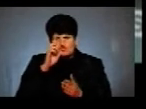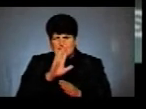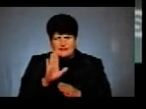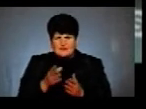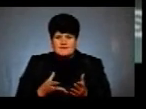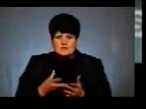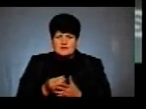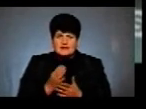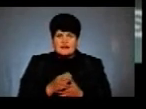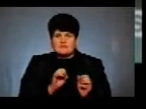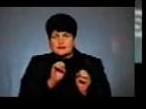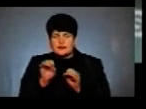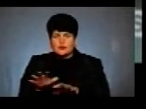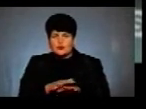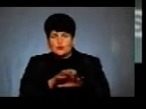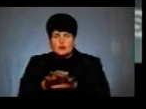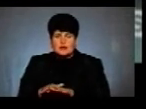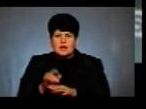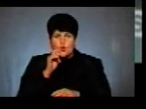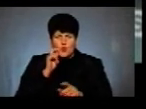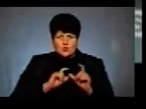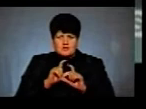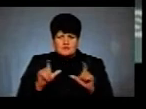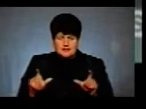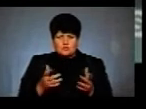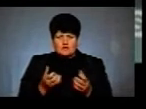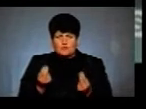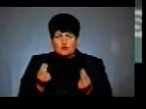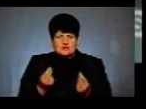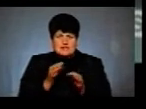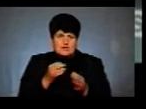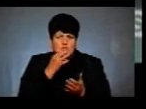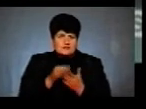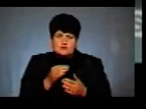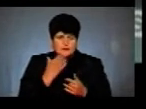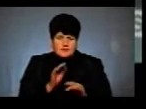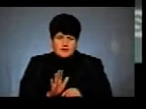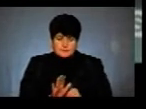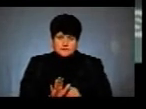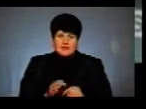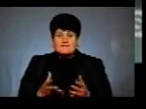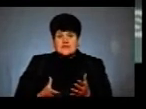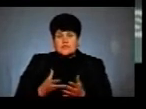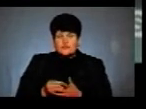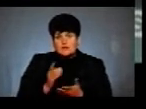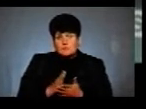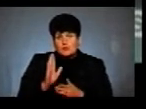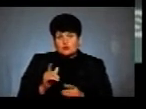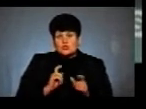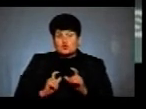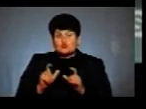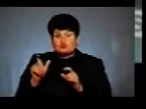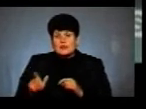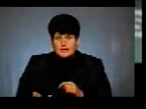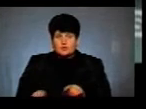йде на університет. Університет отримує кошти, і за це, в принципі, майже ніякої звітності немає. Фінансування повинно йти за студентом. В